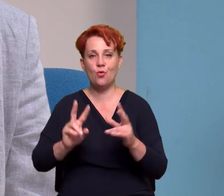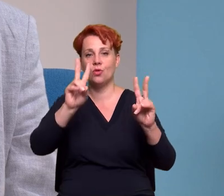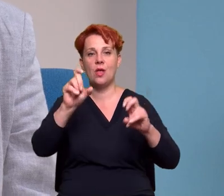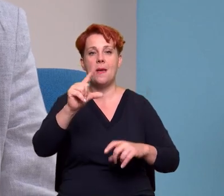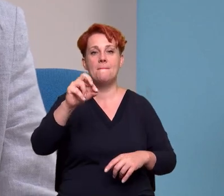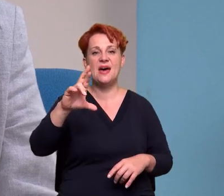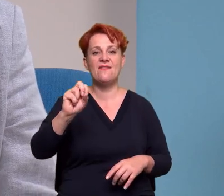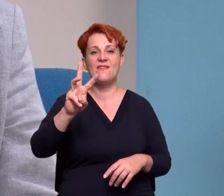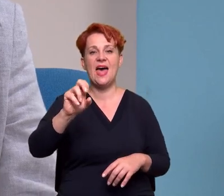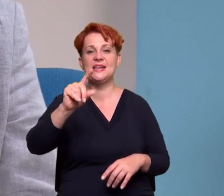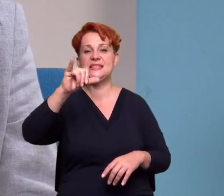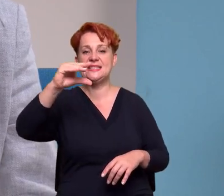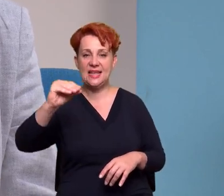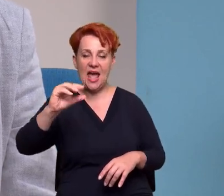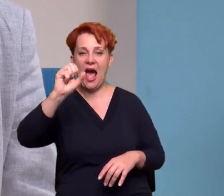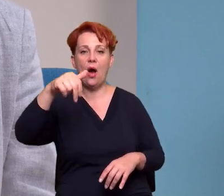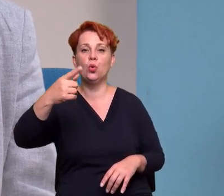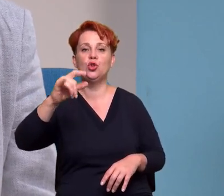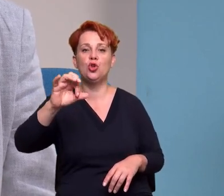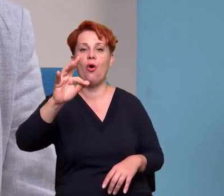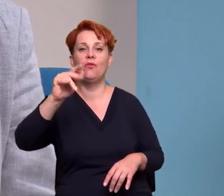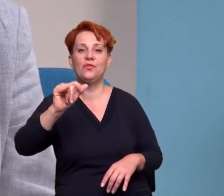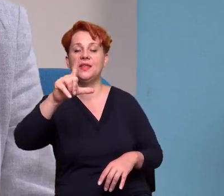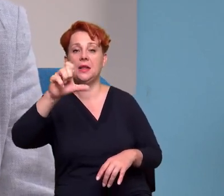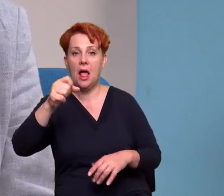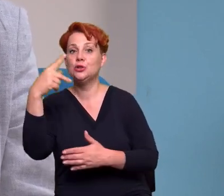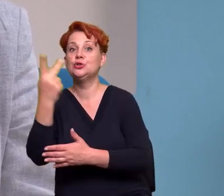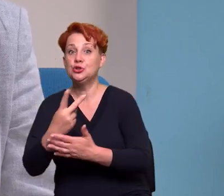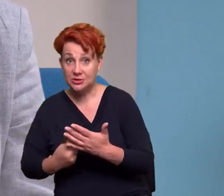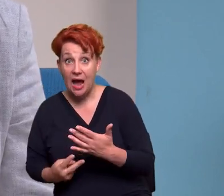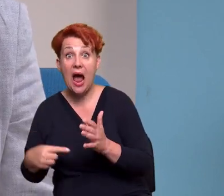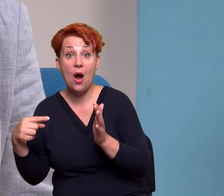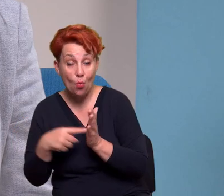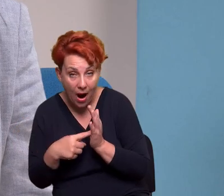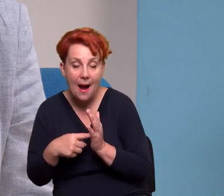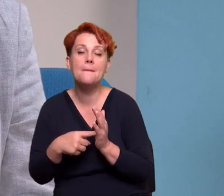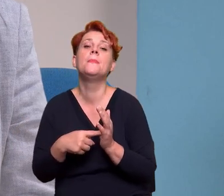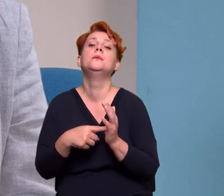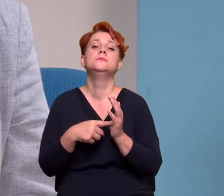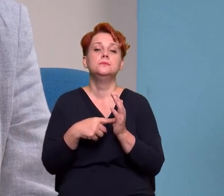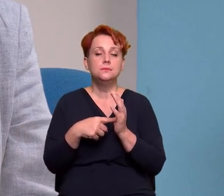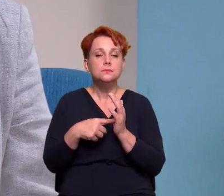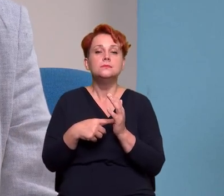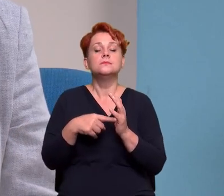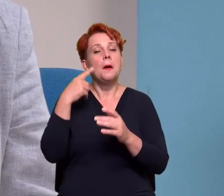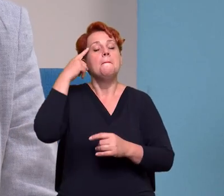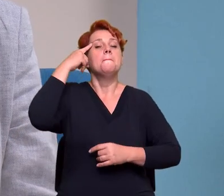Perwersje audiofila między retromanią a obiektoseksualnością, pomyślałam,